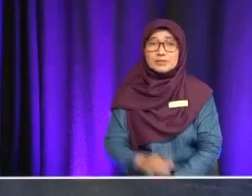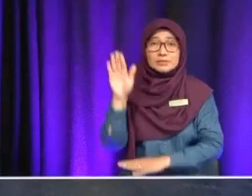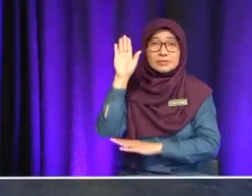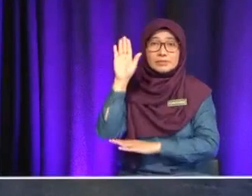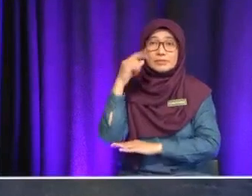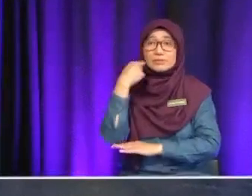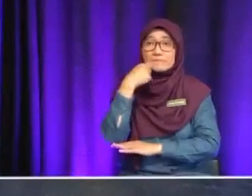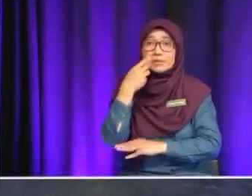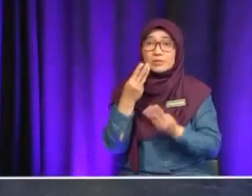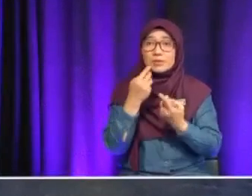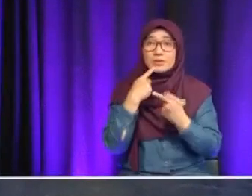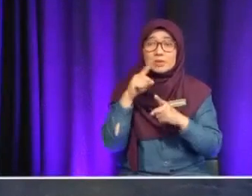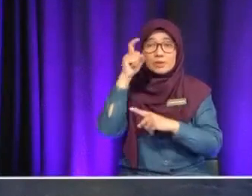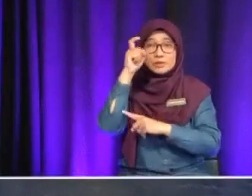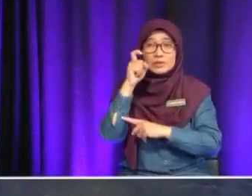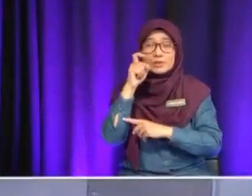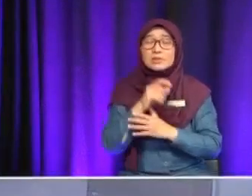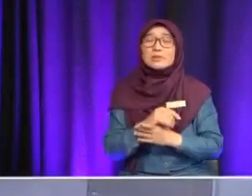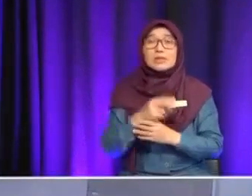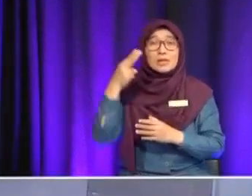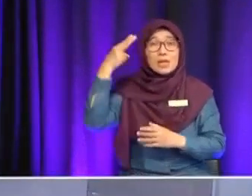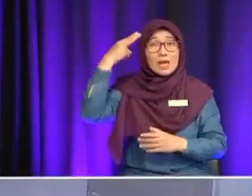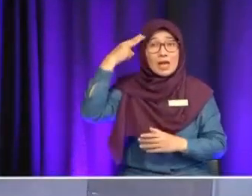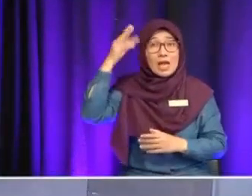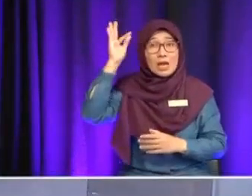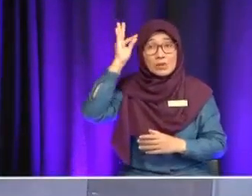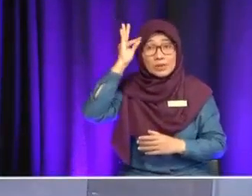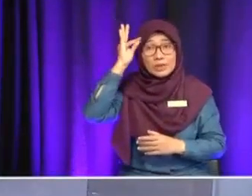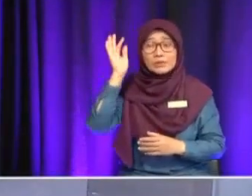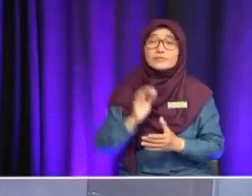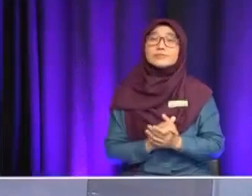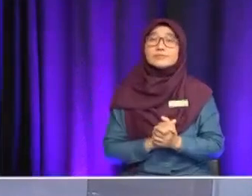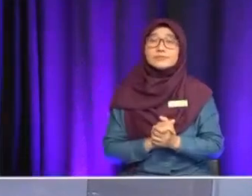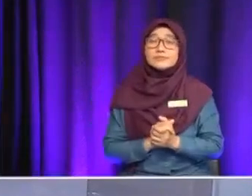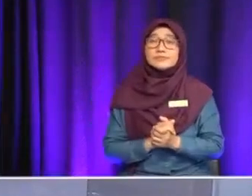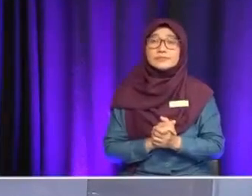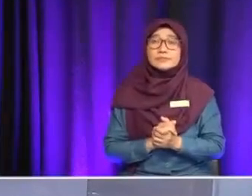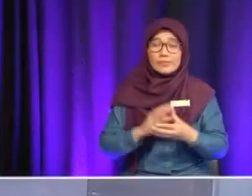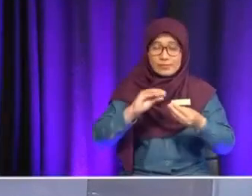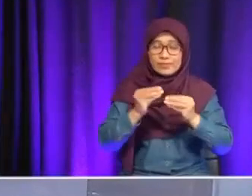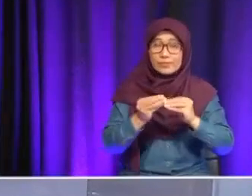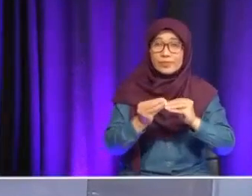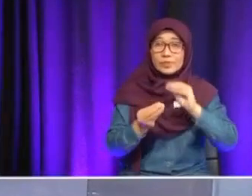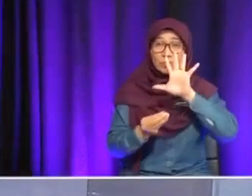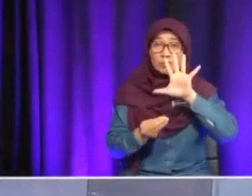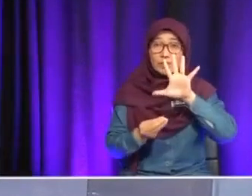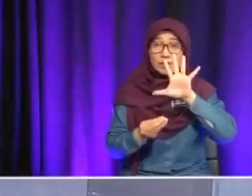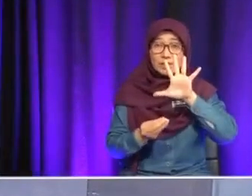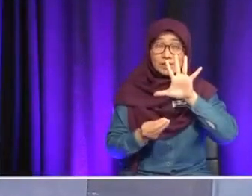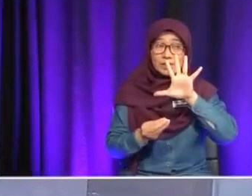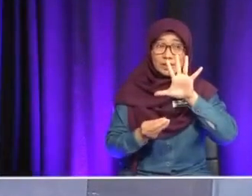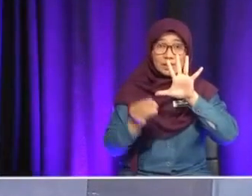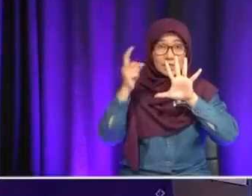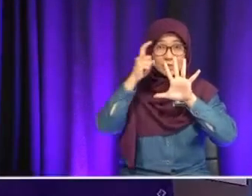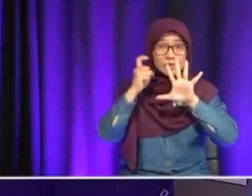siapa sukarela yang kedua? Okey, Hafi. Okey, Hafi. Okey, saya pilih nombor 5. Okey, kita tengok soalan